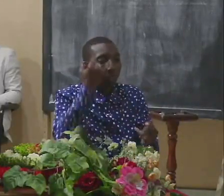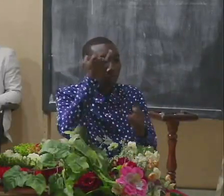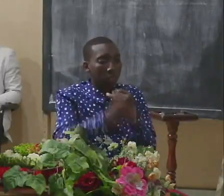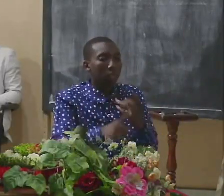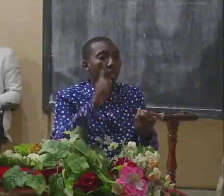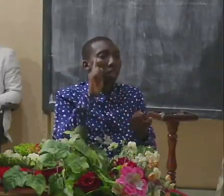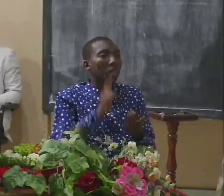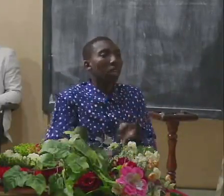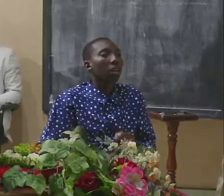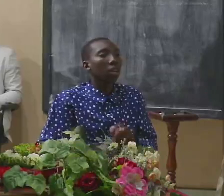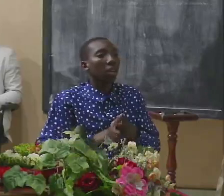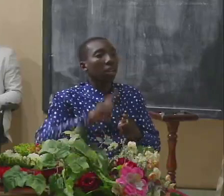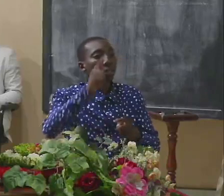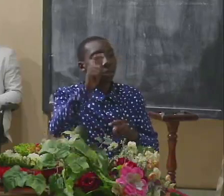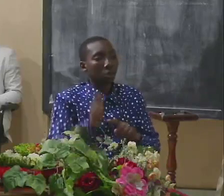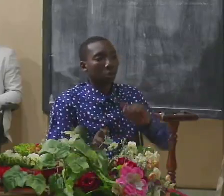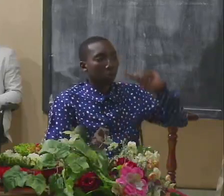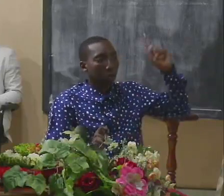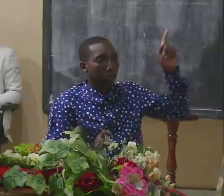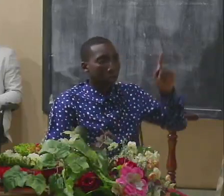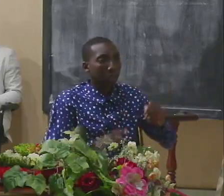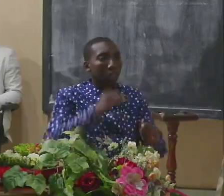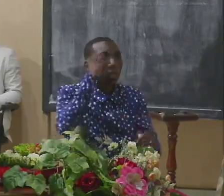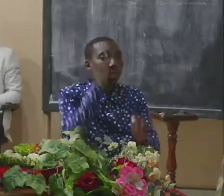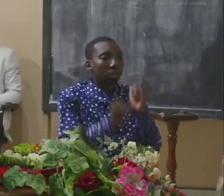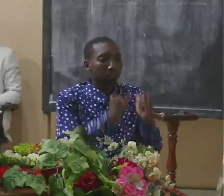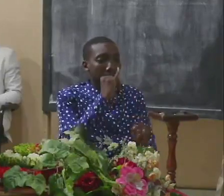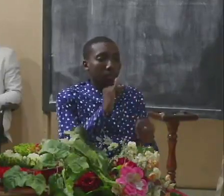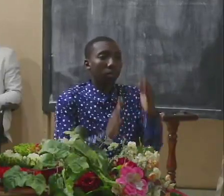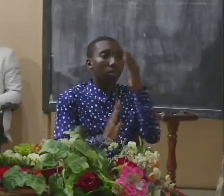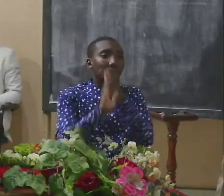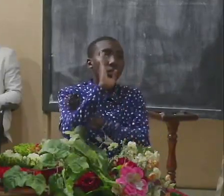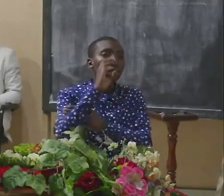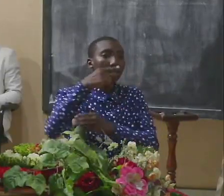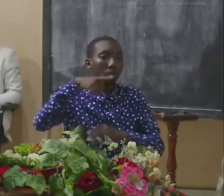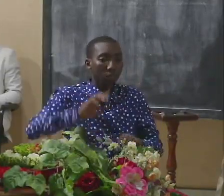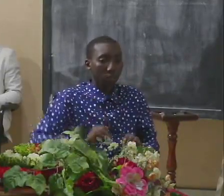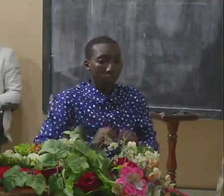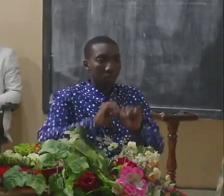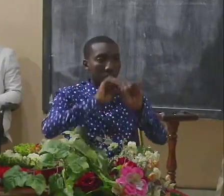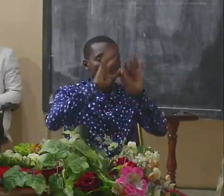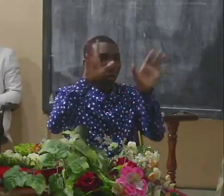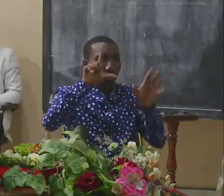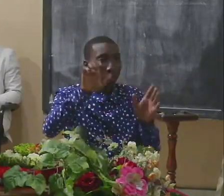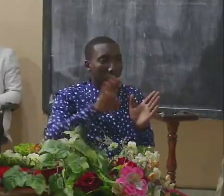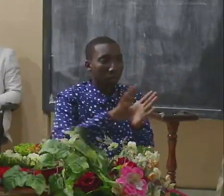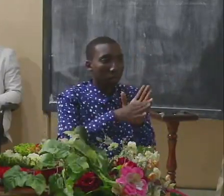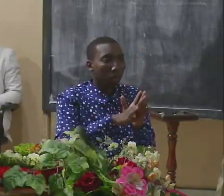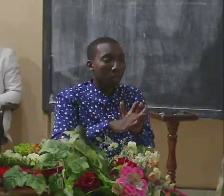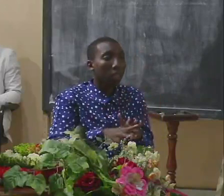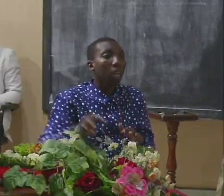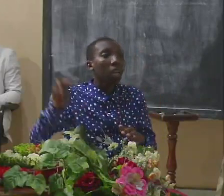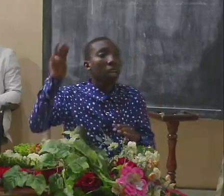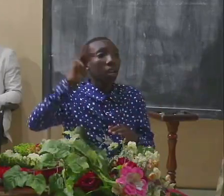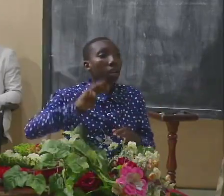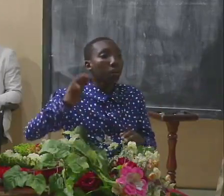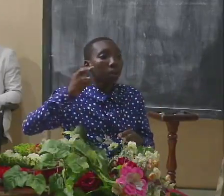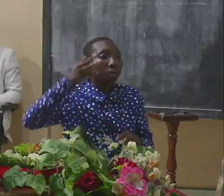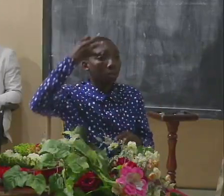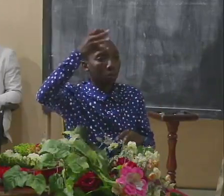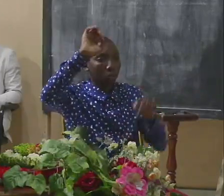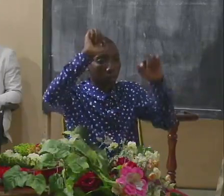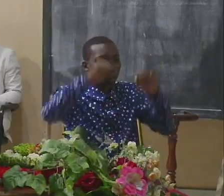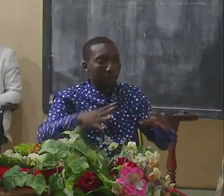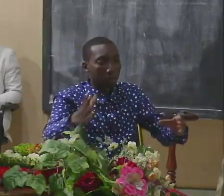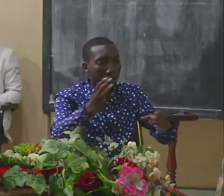terminer là à Turunga. Na kama Mungu anamufungulia mlango, siku ya pili anaweza kuchukua ndege na kurudia. Et si Dieu lui ouvre